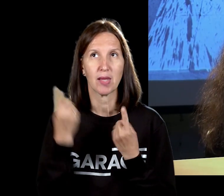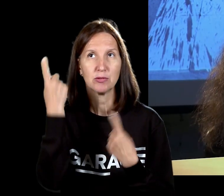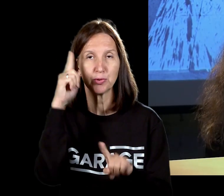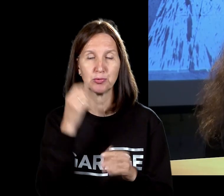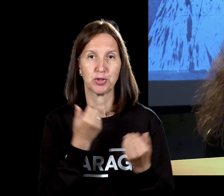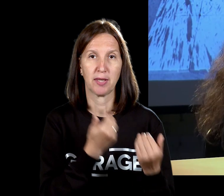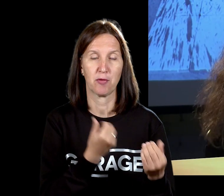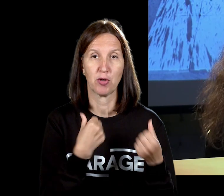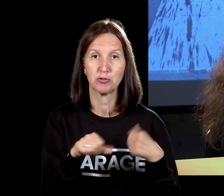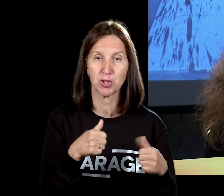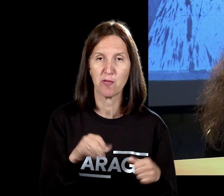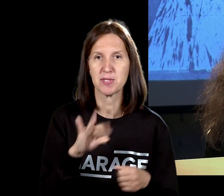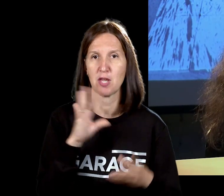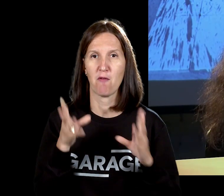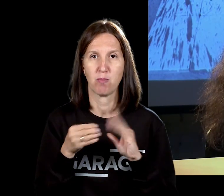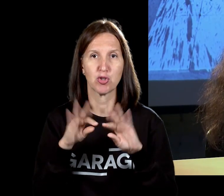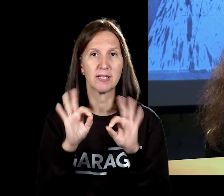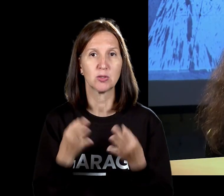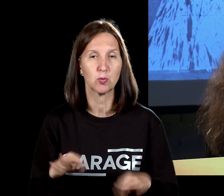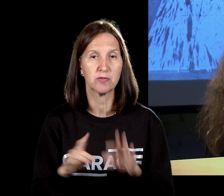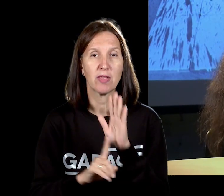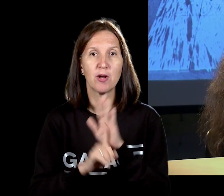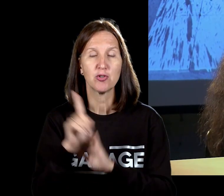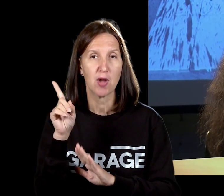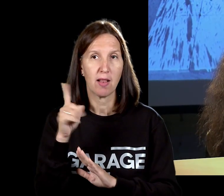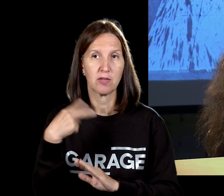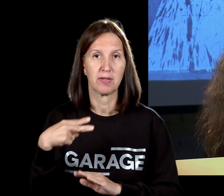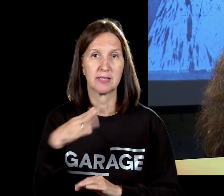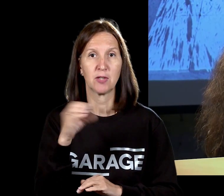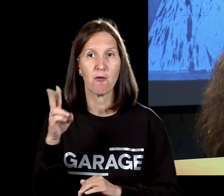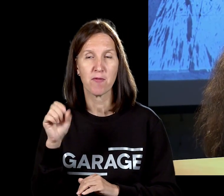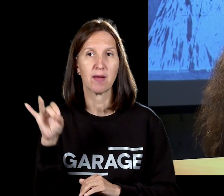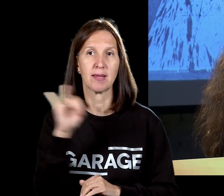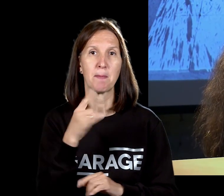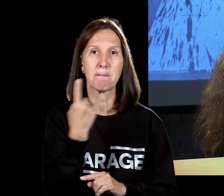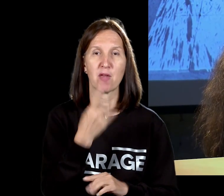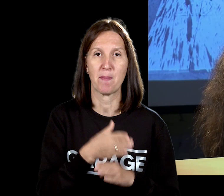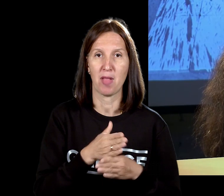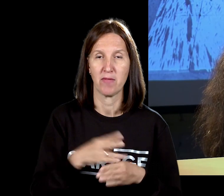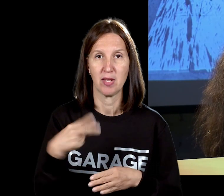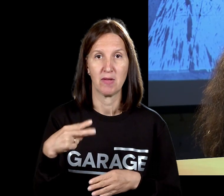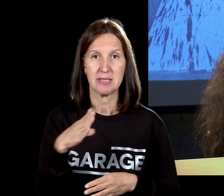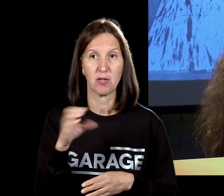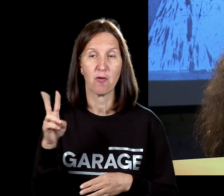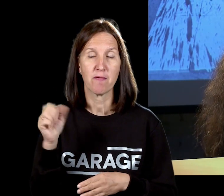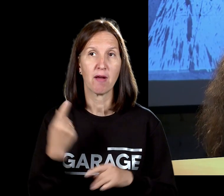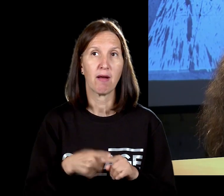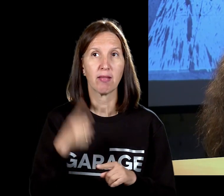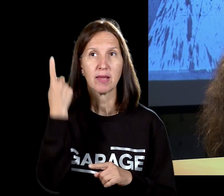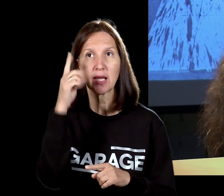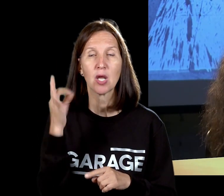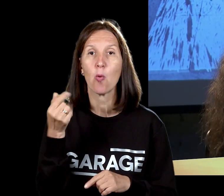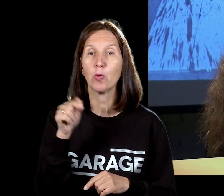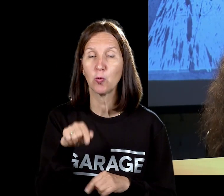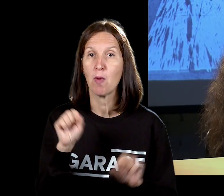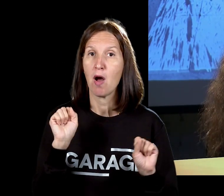живописи, искусства начала 20 века, первой половины 20 века. Это сюжет о том, можно ли внести в